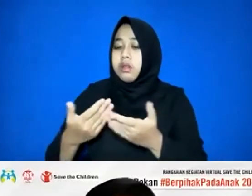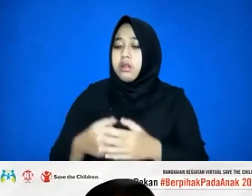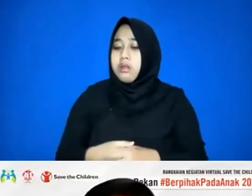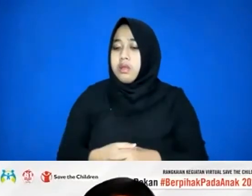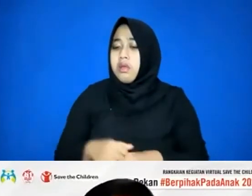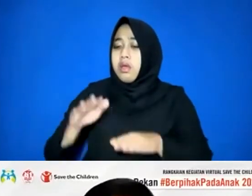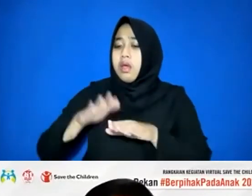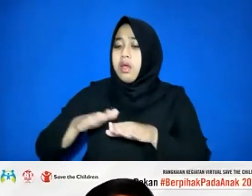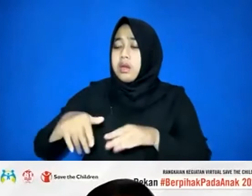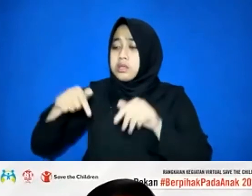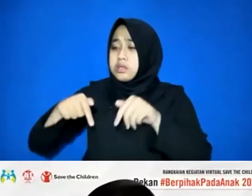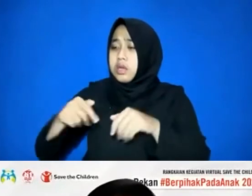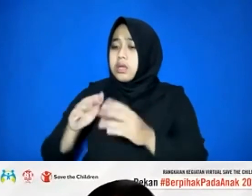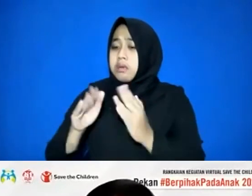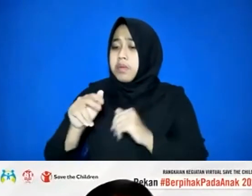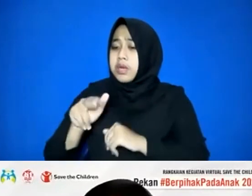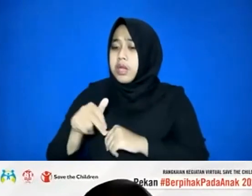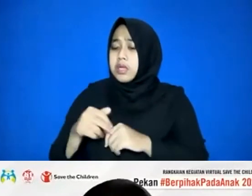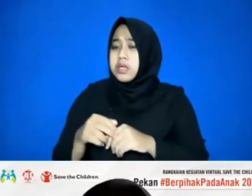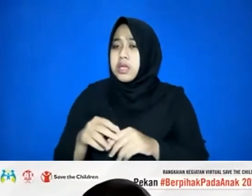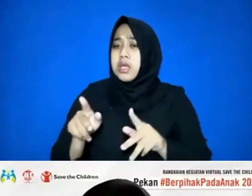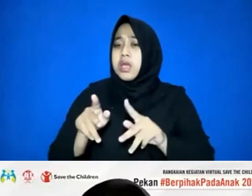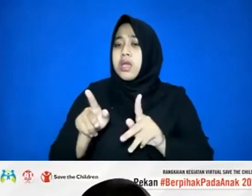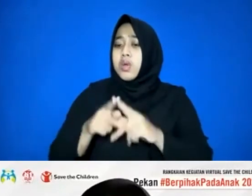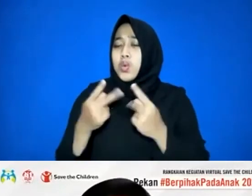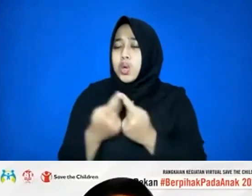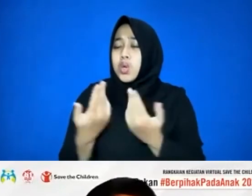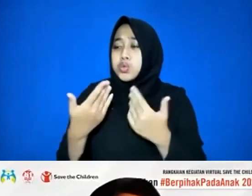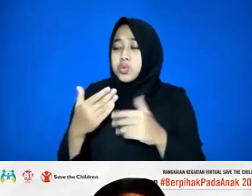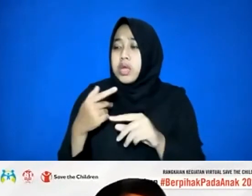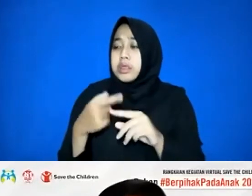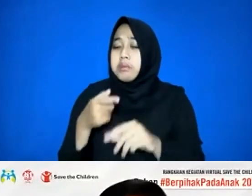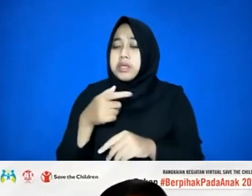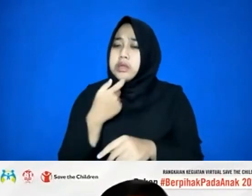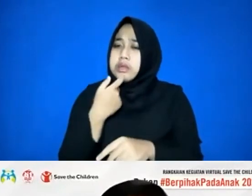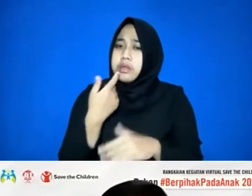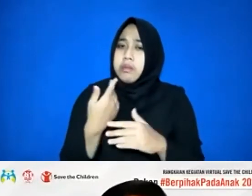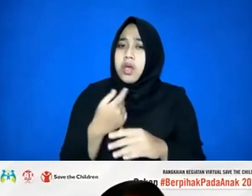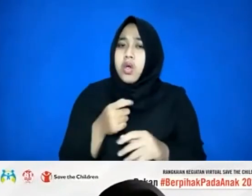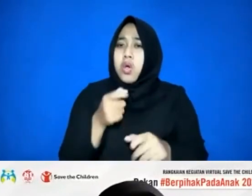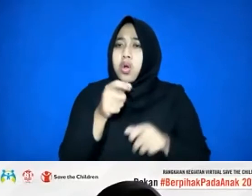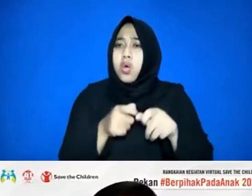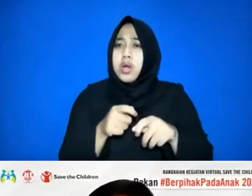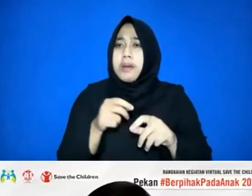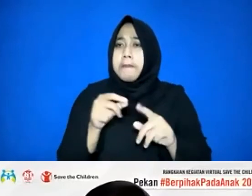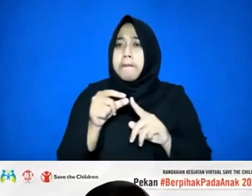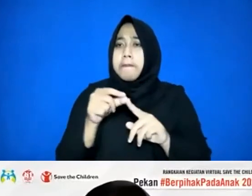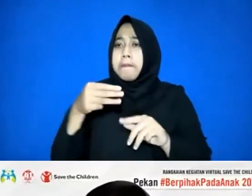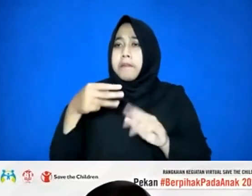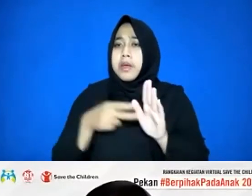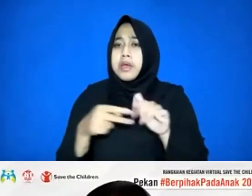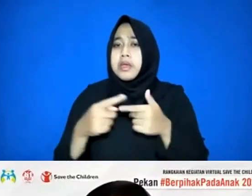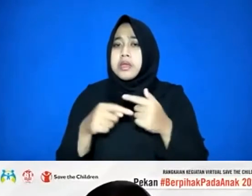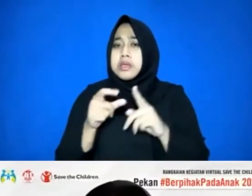anak sekarang sudah kembali lagi ke keluarganya gitu. Nah, ini terkait dengan pihak penyidik menanyakan